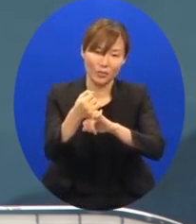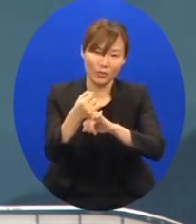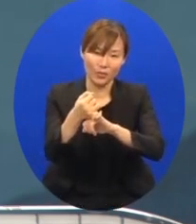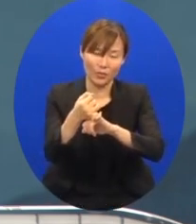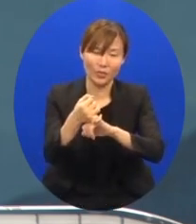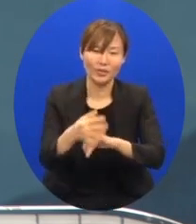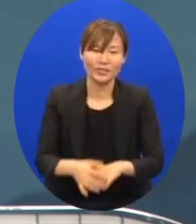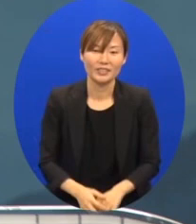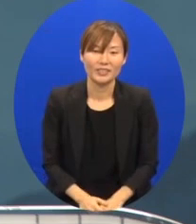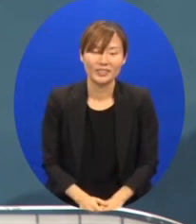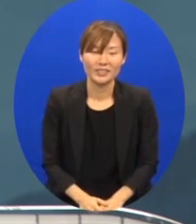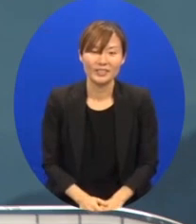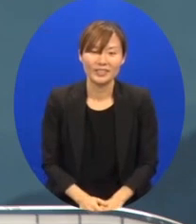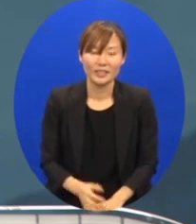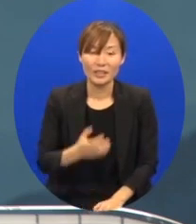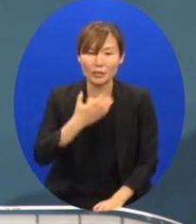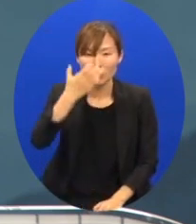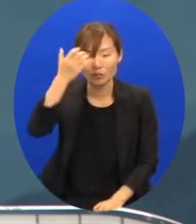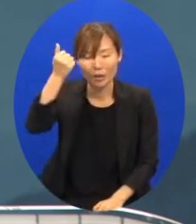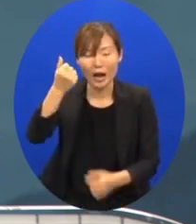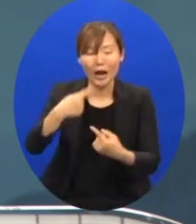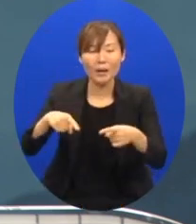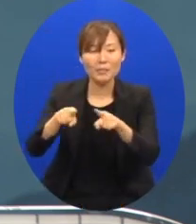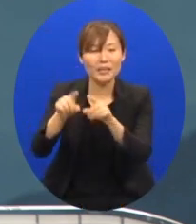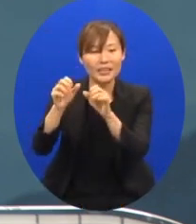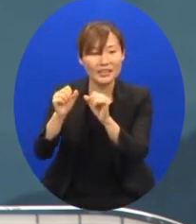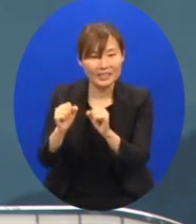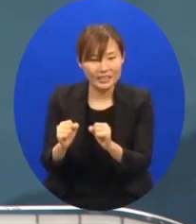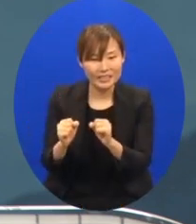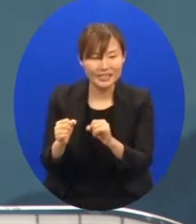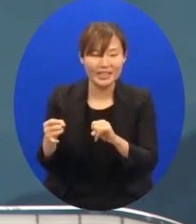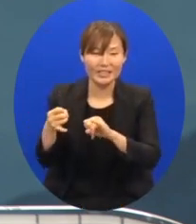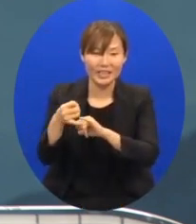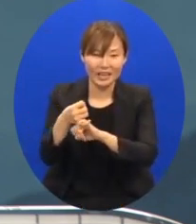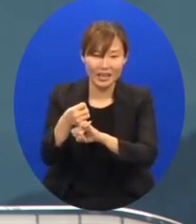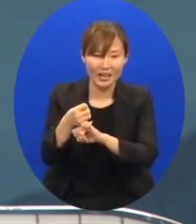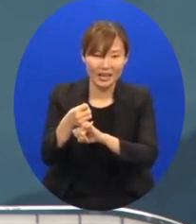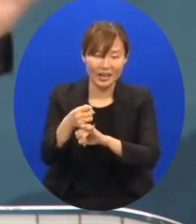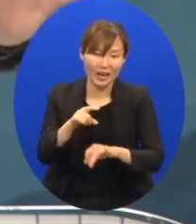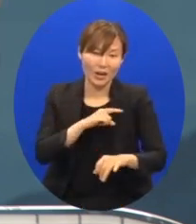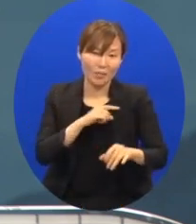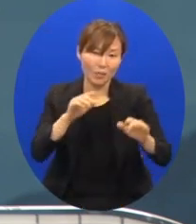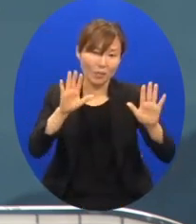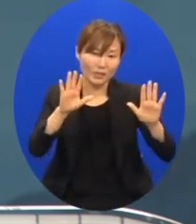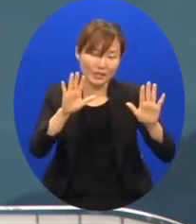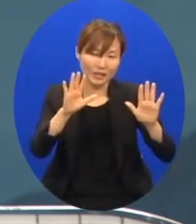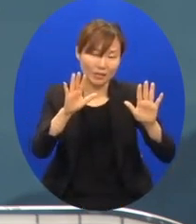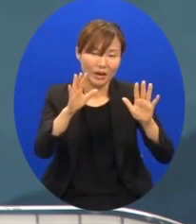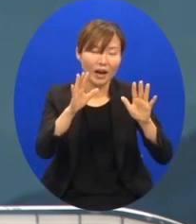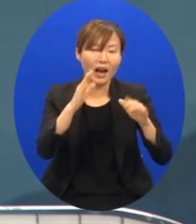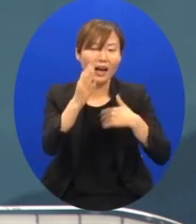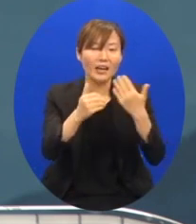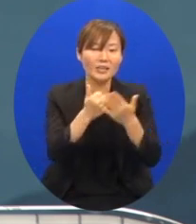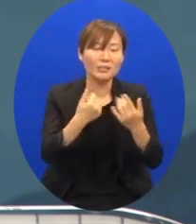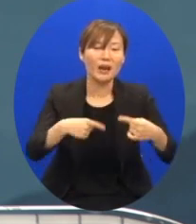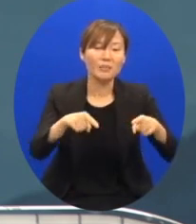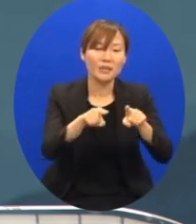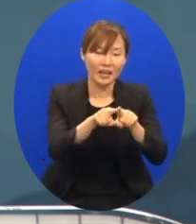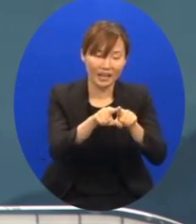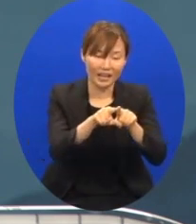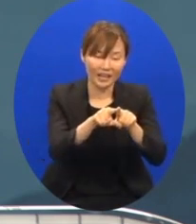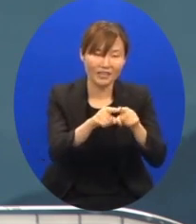것이었어요 모세가 가지고 있는 능력은 하나님이 모세와 함께 하시겠다는 것이었어요